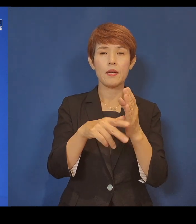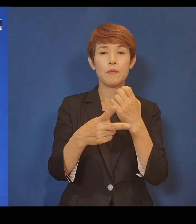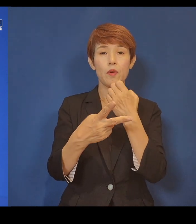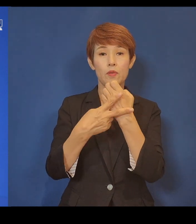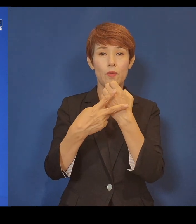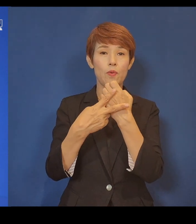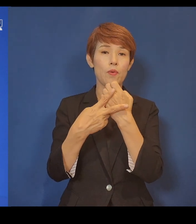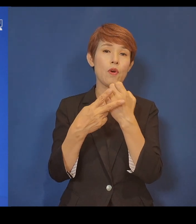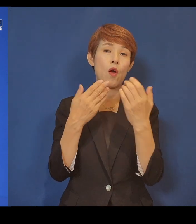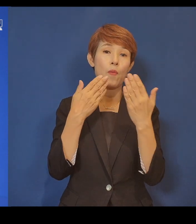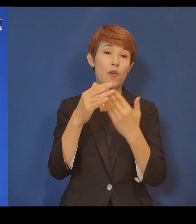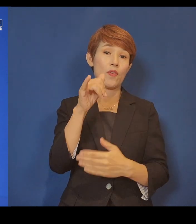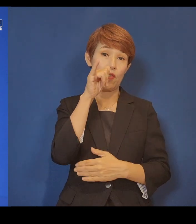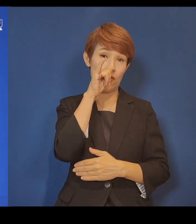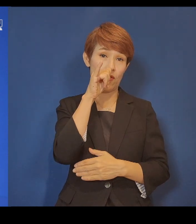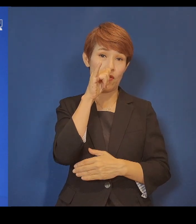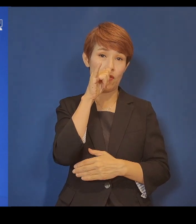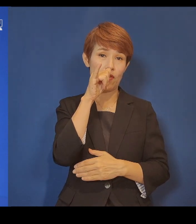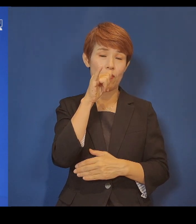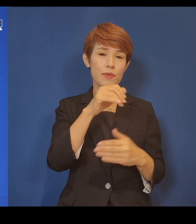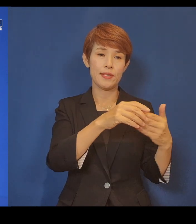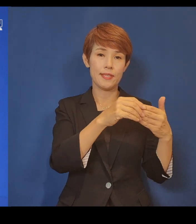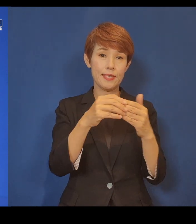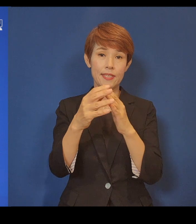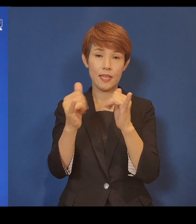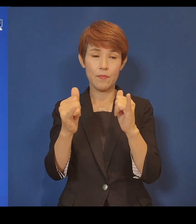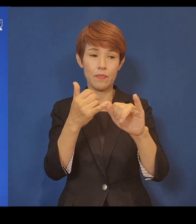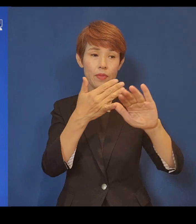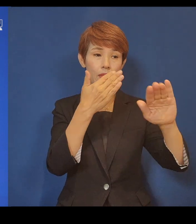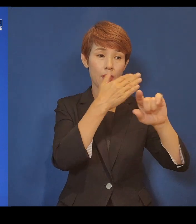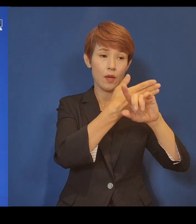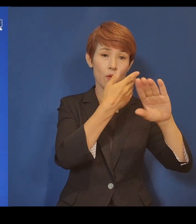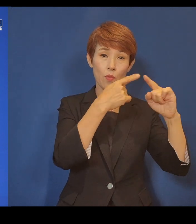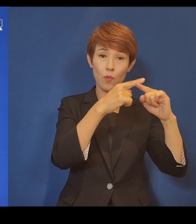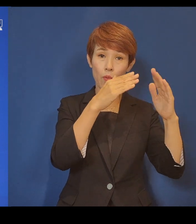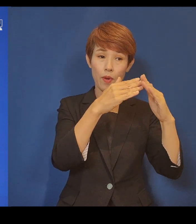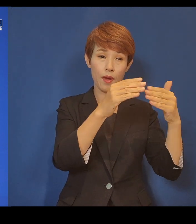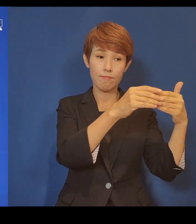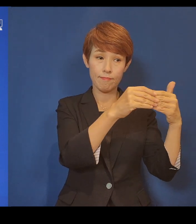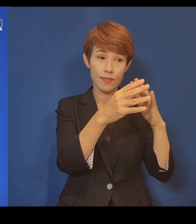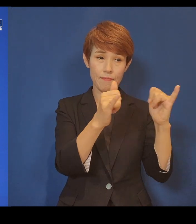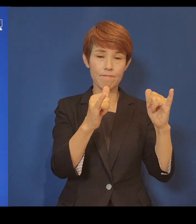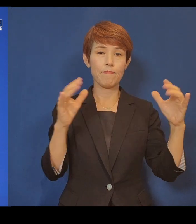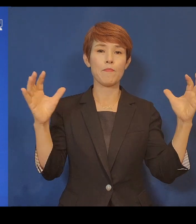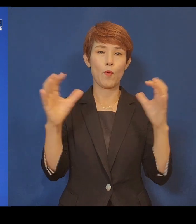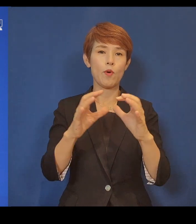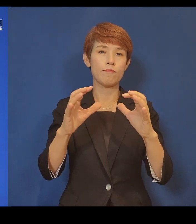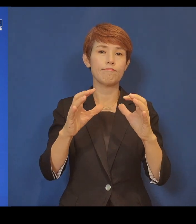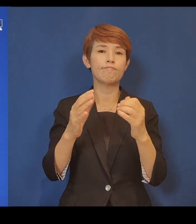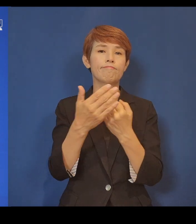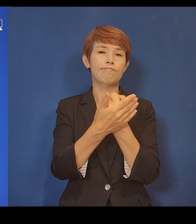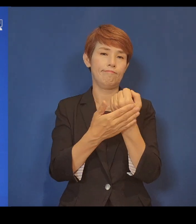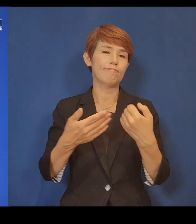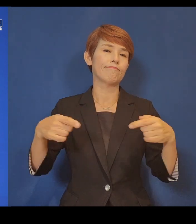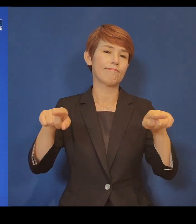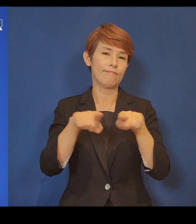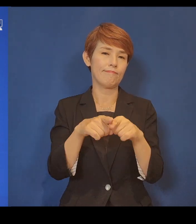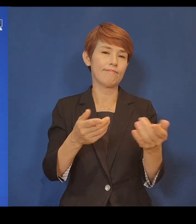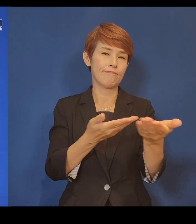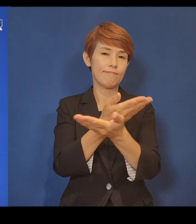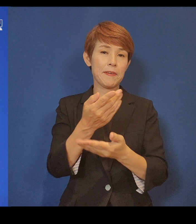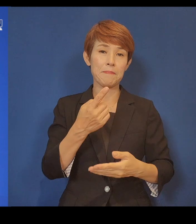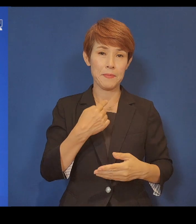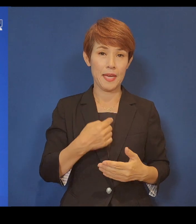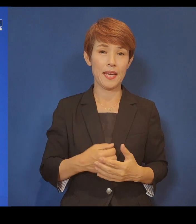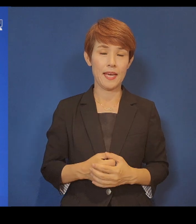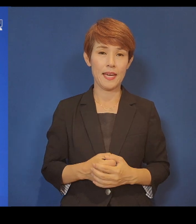컨벤션 열어서 우리 교회 순장님들과 다른 교회 순장님들이 연합해서 함께 은혜 받는 시간도 있었고 또